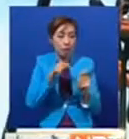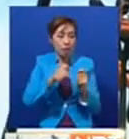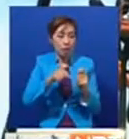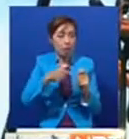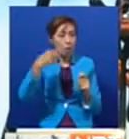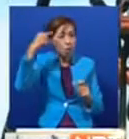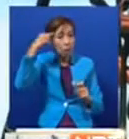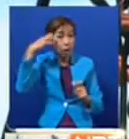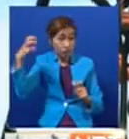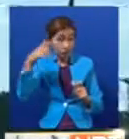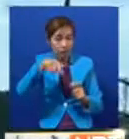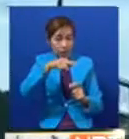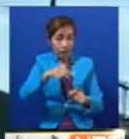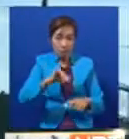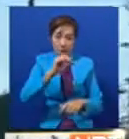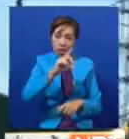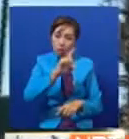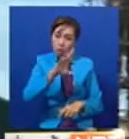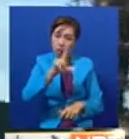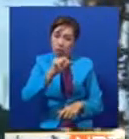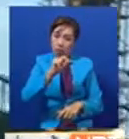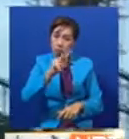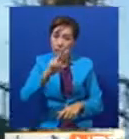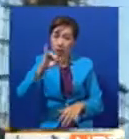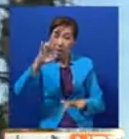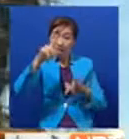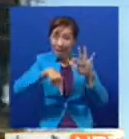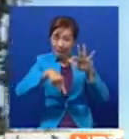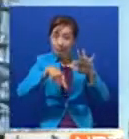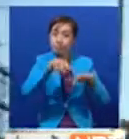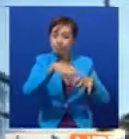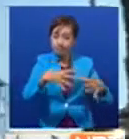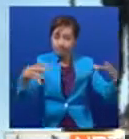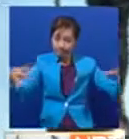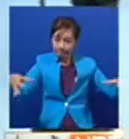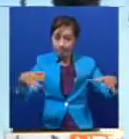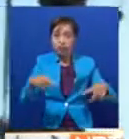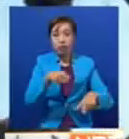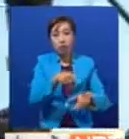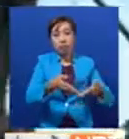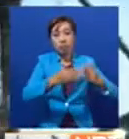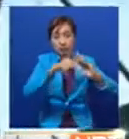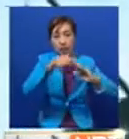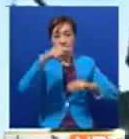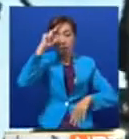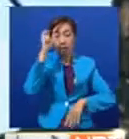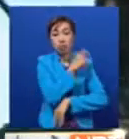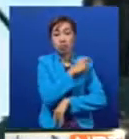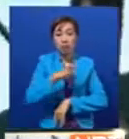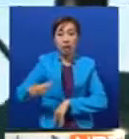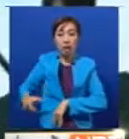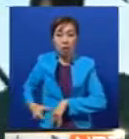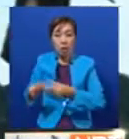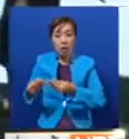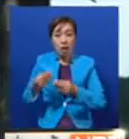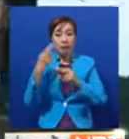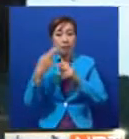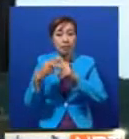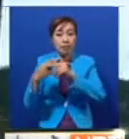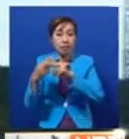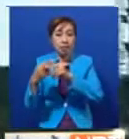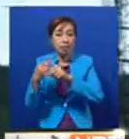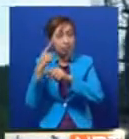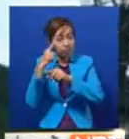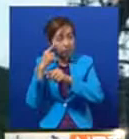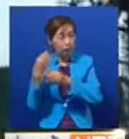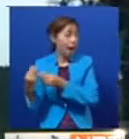ไร่ซึ่งได้รับพระมหากรุณาธิคุณจากพระบาทสมเด็จพระเจ้าอยู่หัวทรงกรุณาโปรดเกล้าโปรดกระหม่อมพระราชทานพระบรมราชานุ